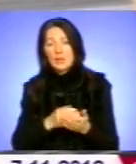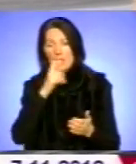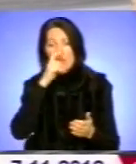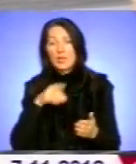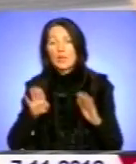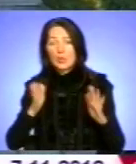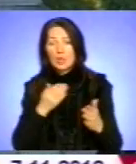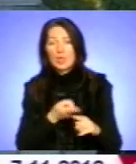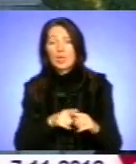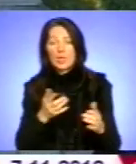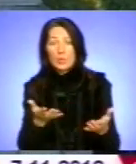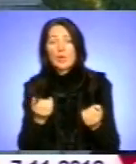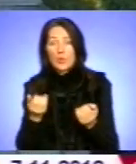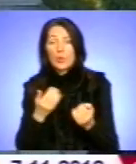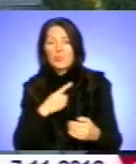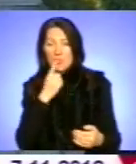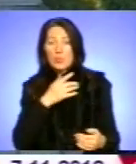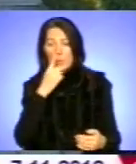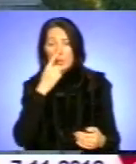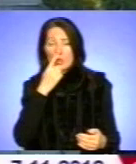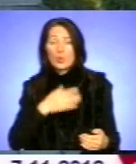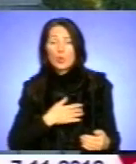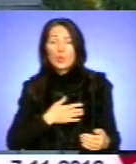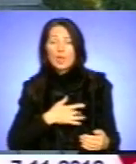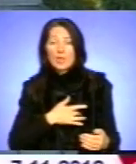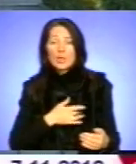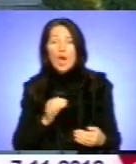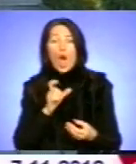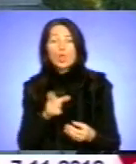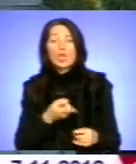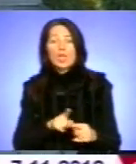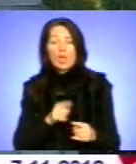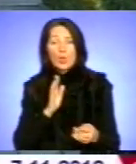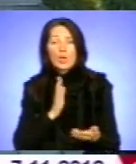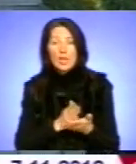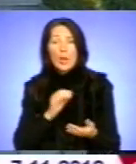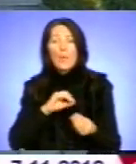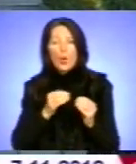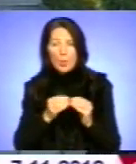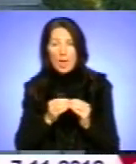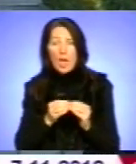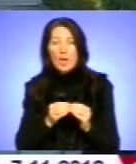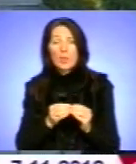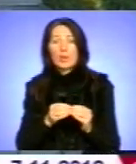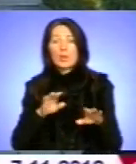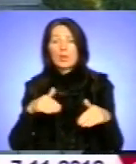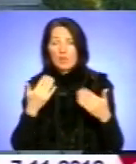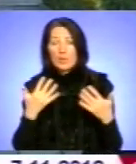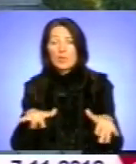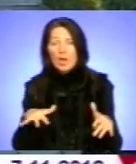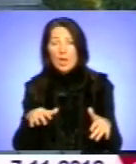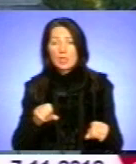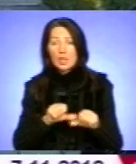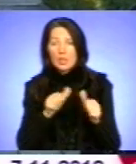до серця. Людина, в якої могла бути якась проблемна ситуація, втрати, якийсь розрив стосунків і так далі,